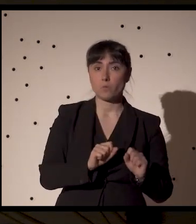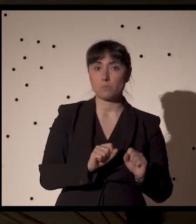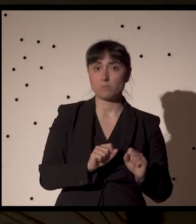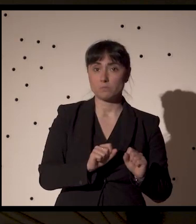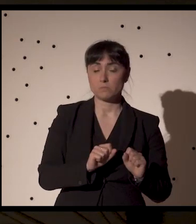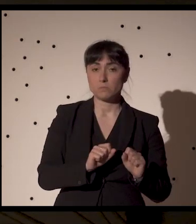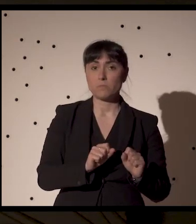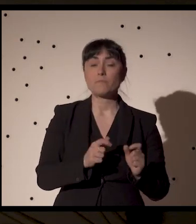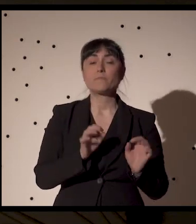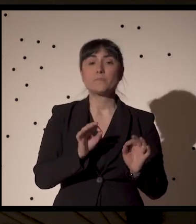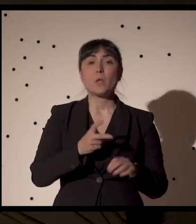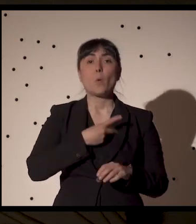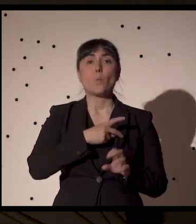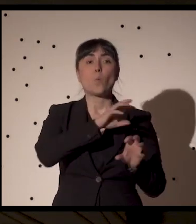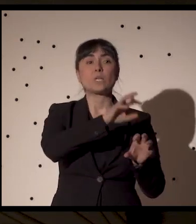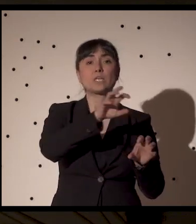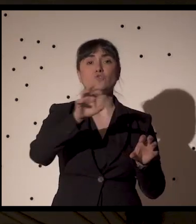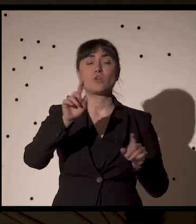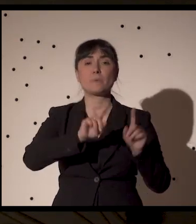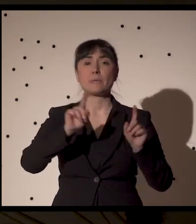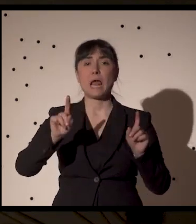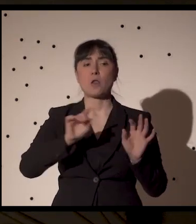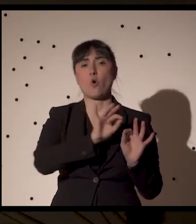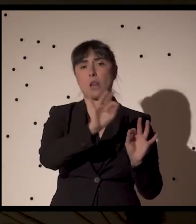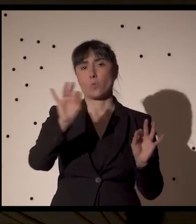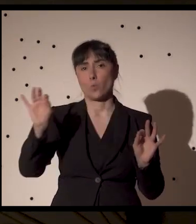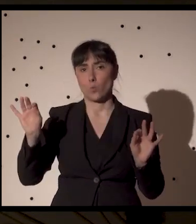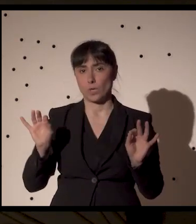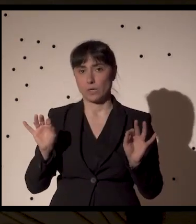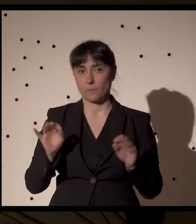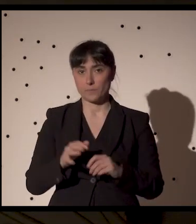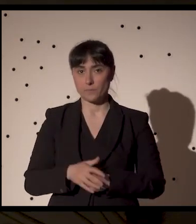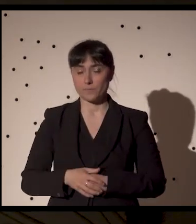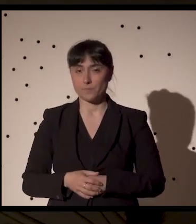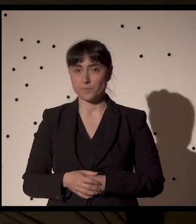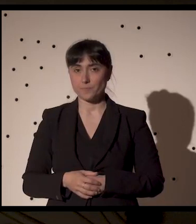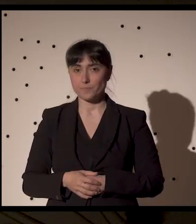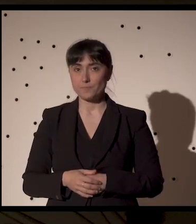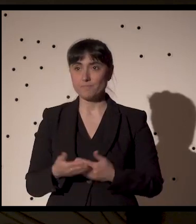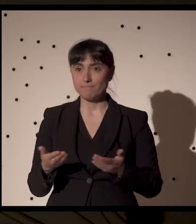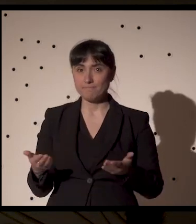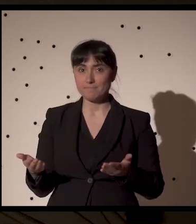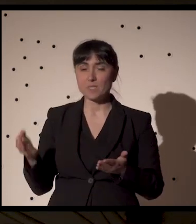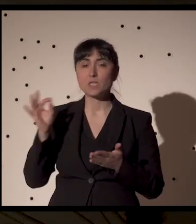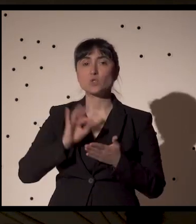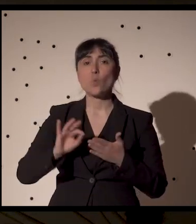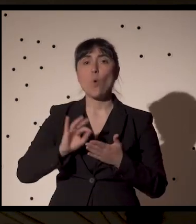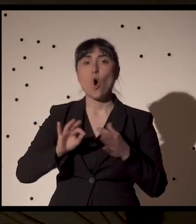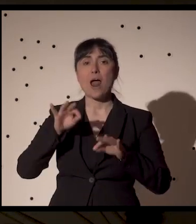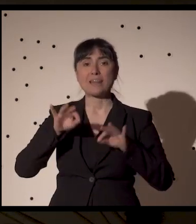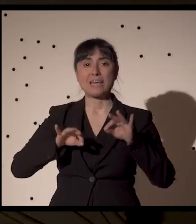dei municipi decentrati di Milano questa dimensione di scuola di teatro